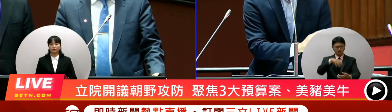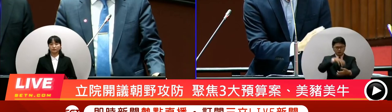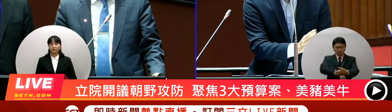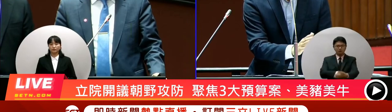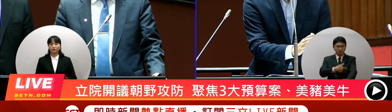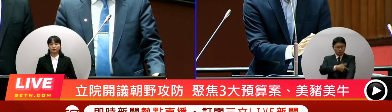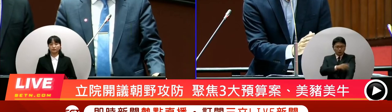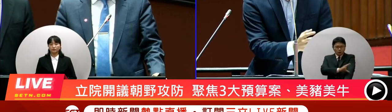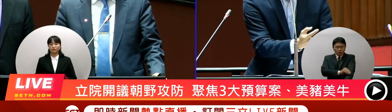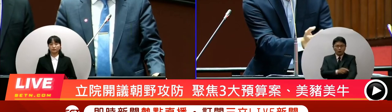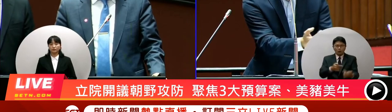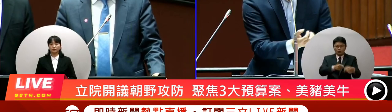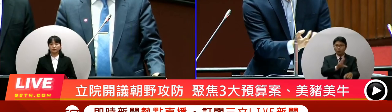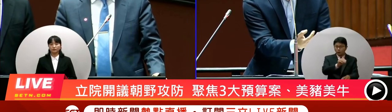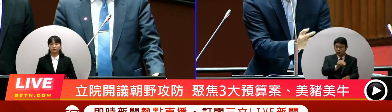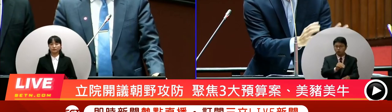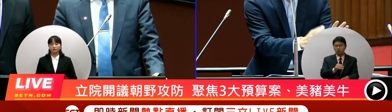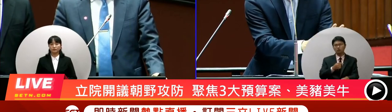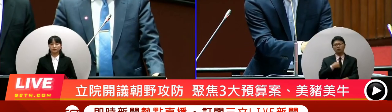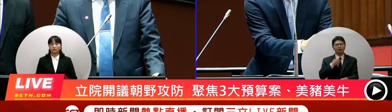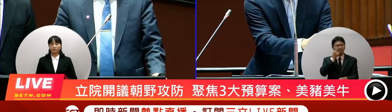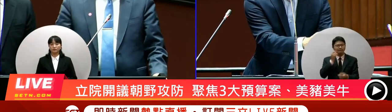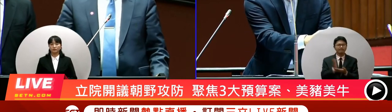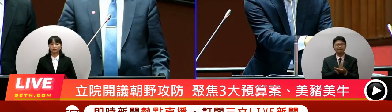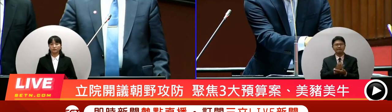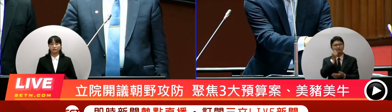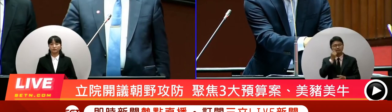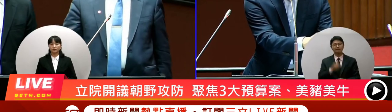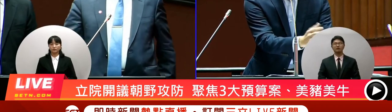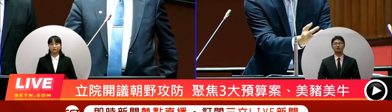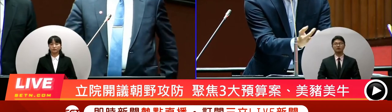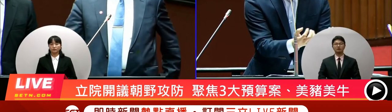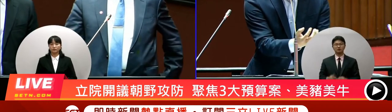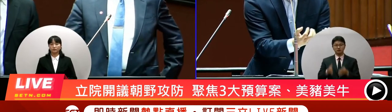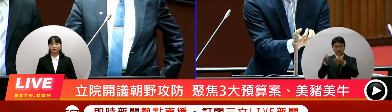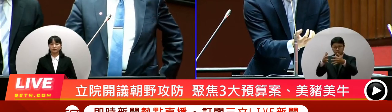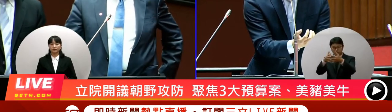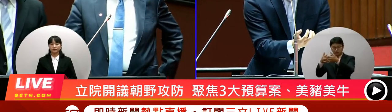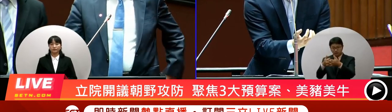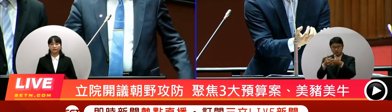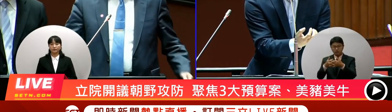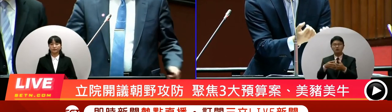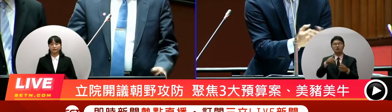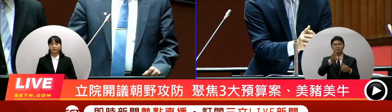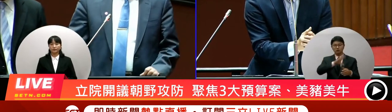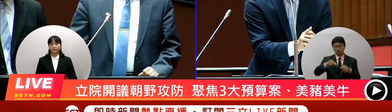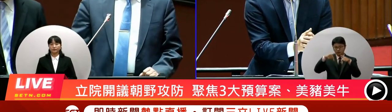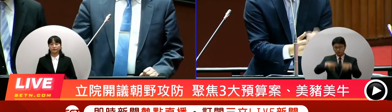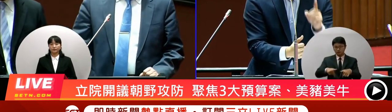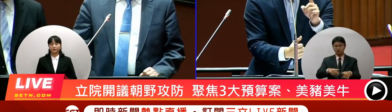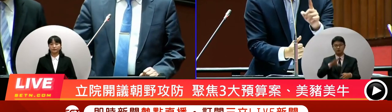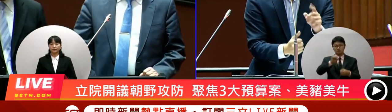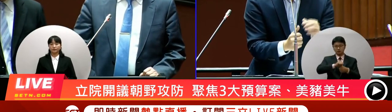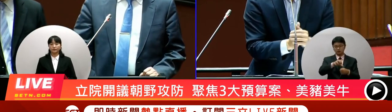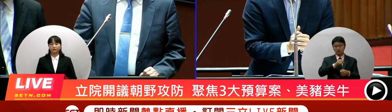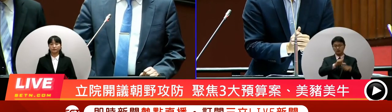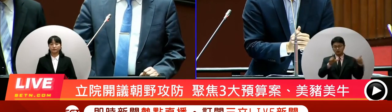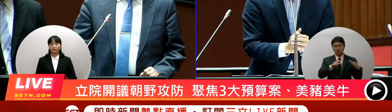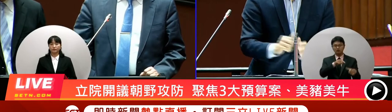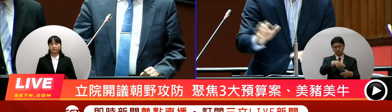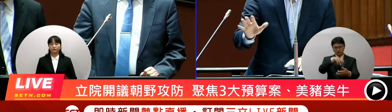我没办法辨别这个国外进口，不止美国、巴西、加拿大，他们进口的猪肉到底有没有含瘦肉精，这是关